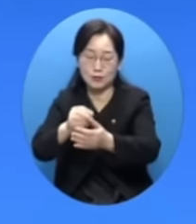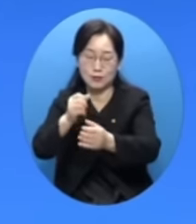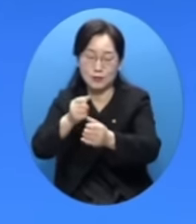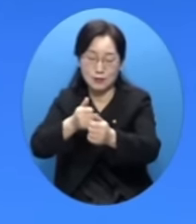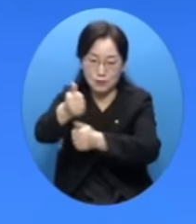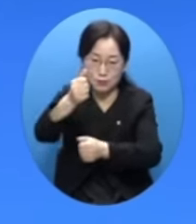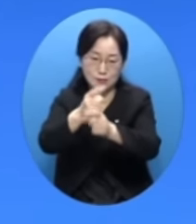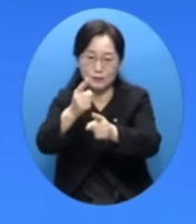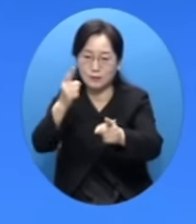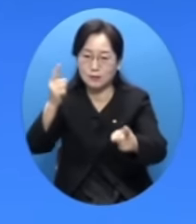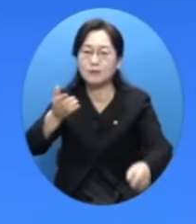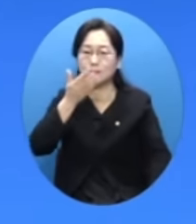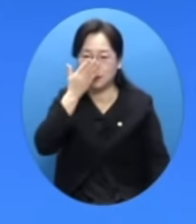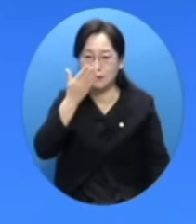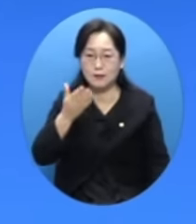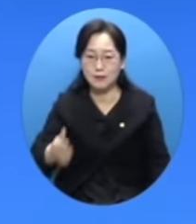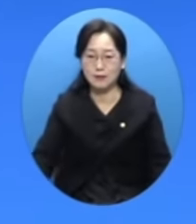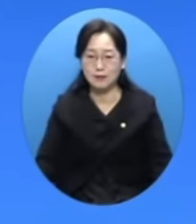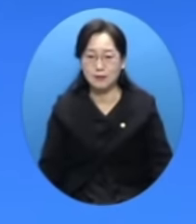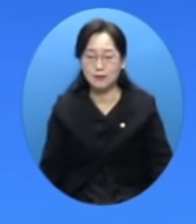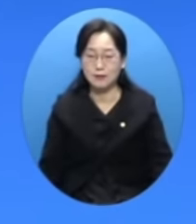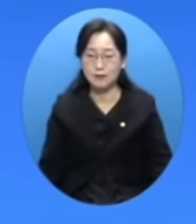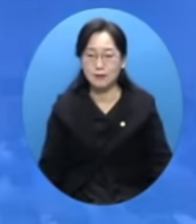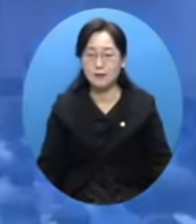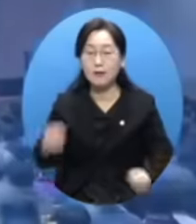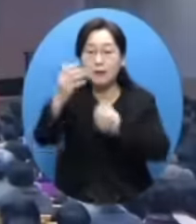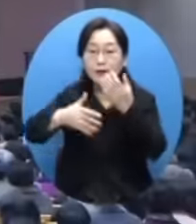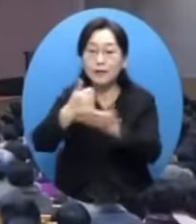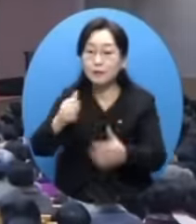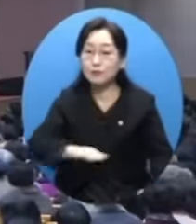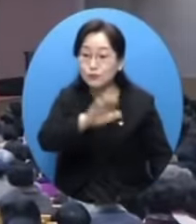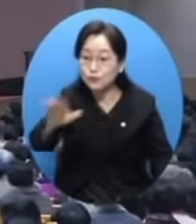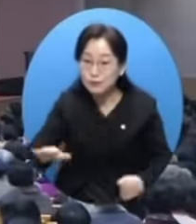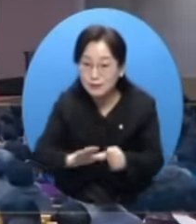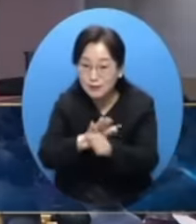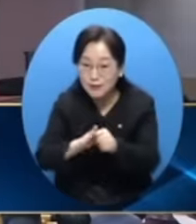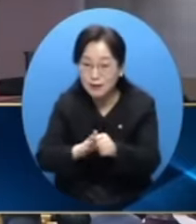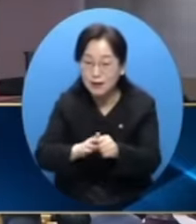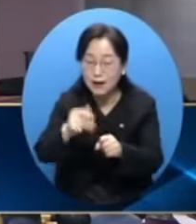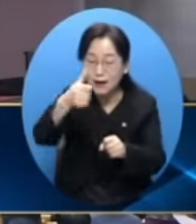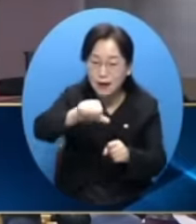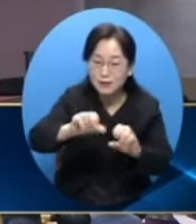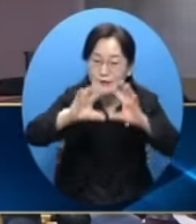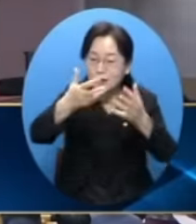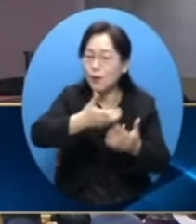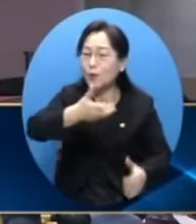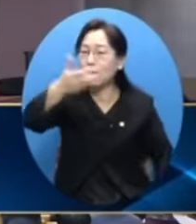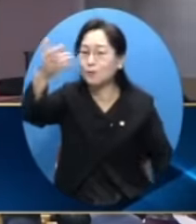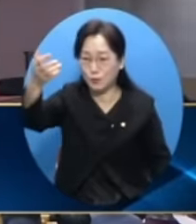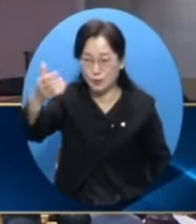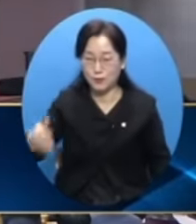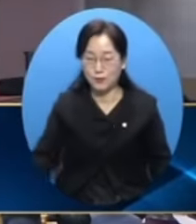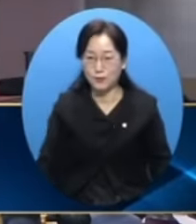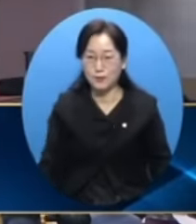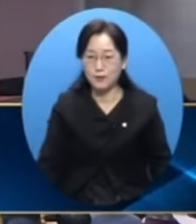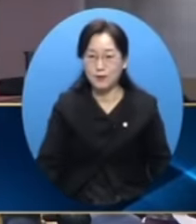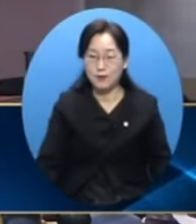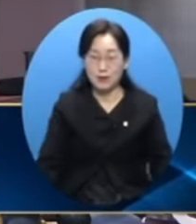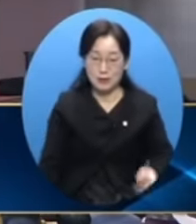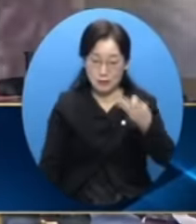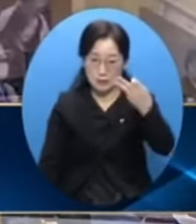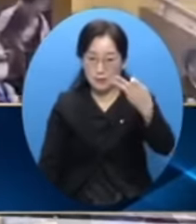삶을 살아갈 수 있게 되는 것입니다. 하나님은 우리를 사랑의 아들 나라로 옮겨주셨습니다.